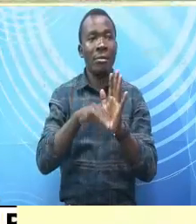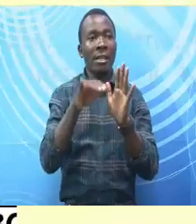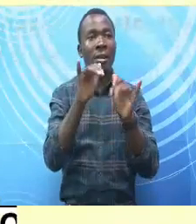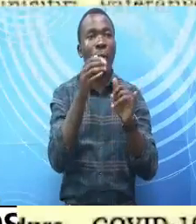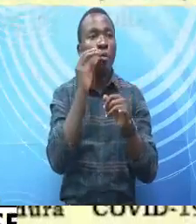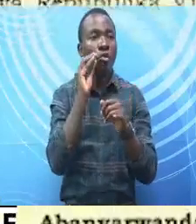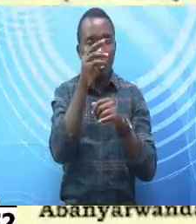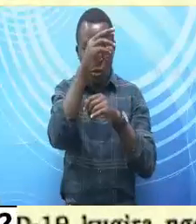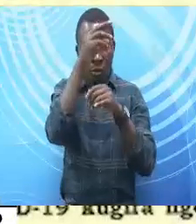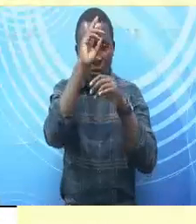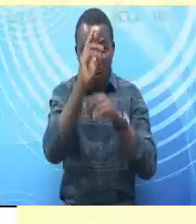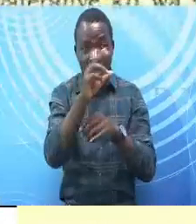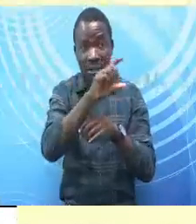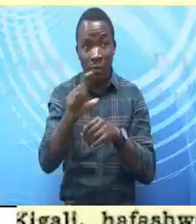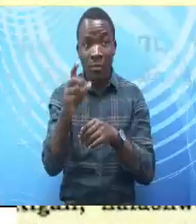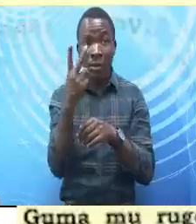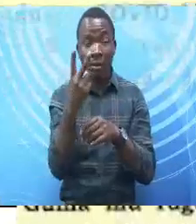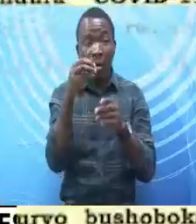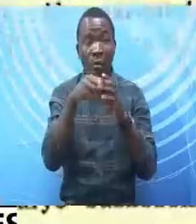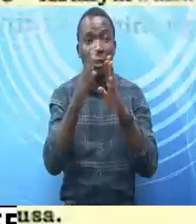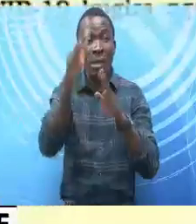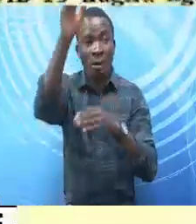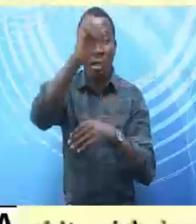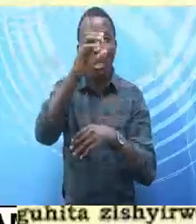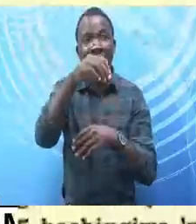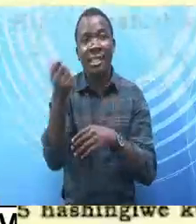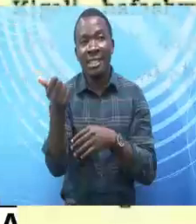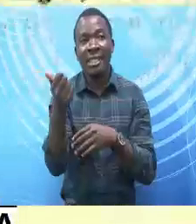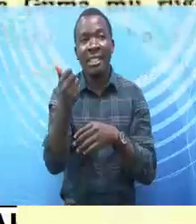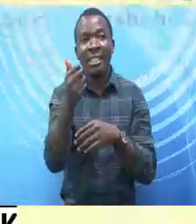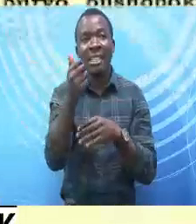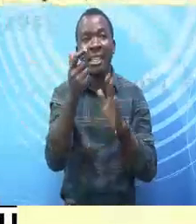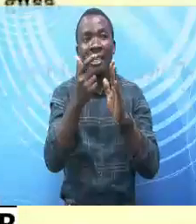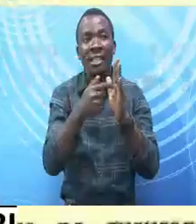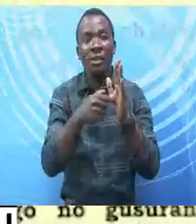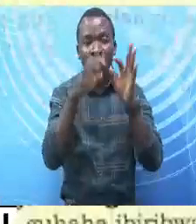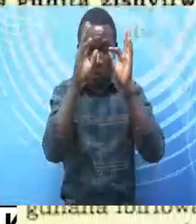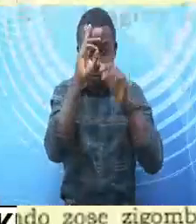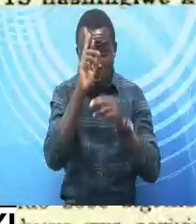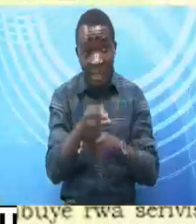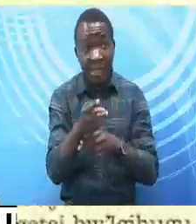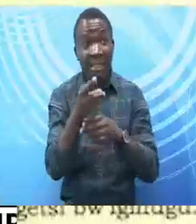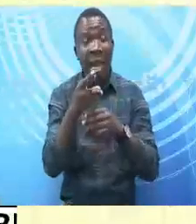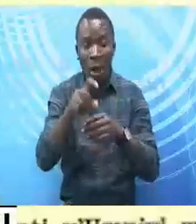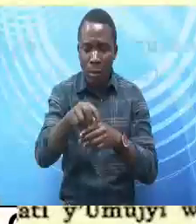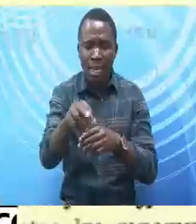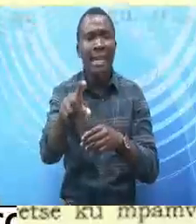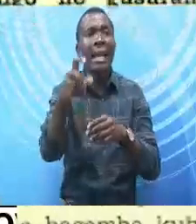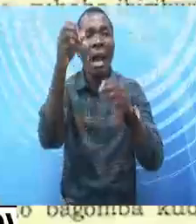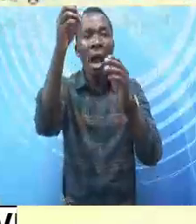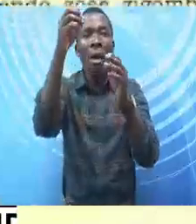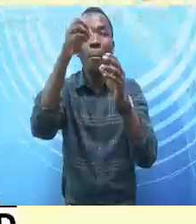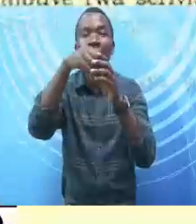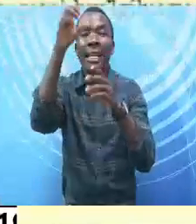mu gihe cy'ibyumweru bibiri mu mujyi wa Kigali, izindi ngamba zigomba kubahirizwa harimo ko ingendo mu mujyi wa Kigali zibujijwe haba kuva mu rugo ndetse